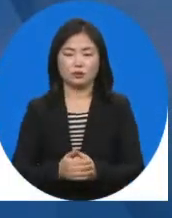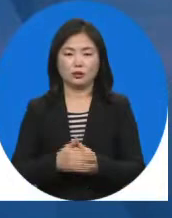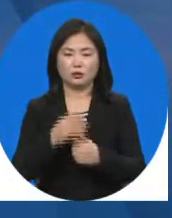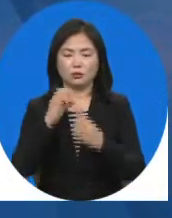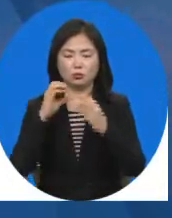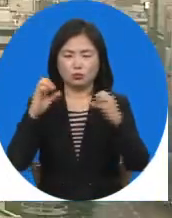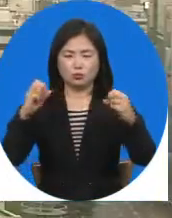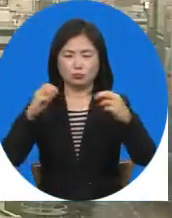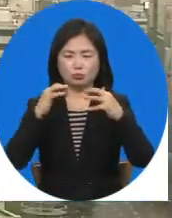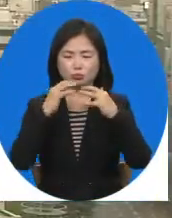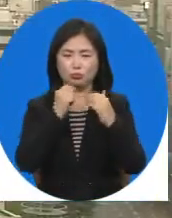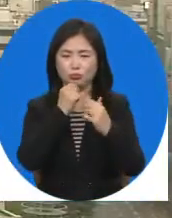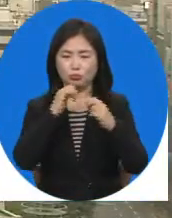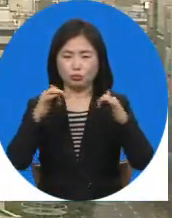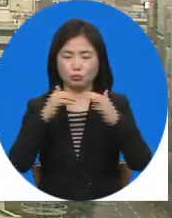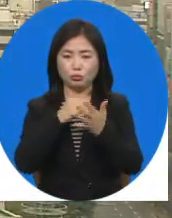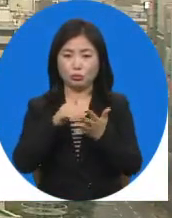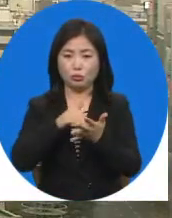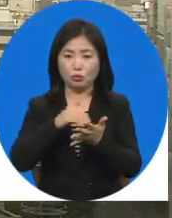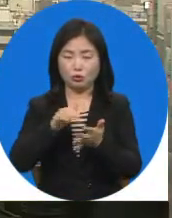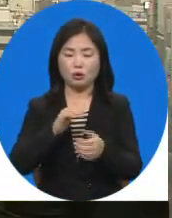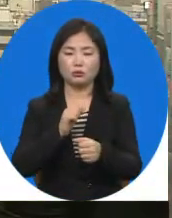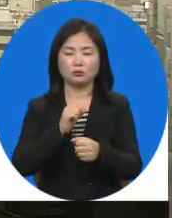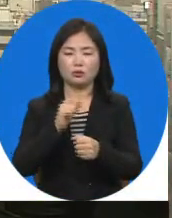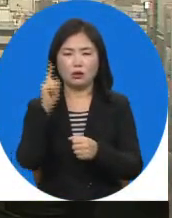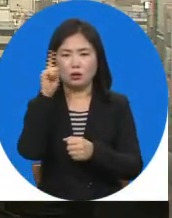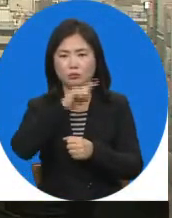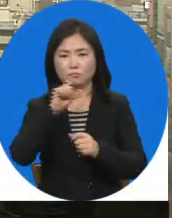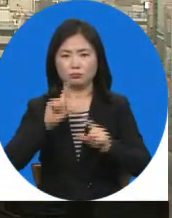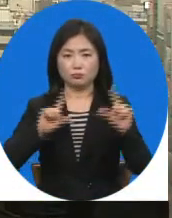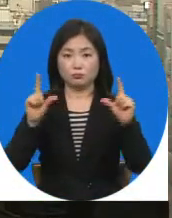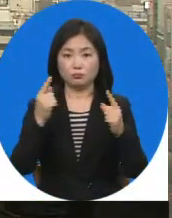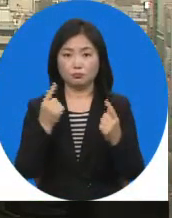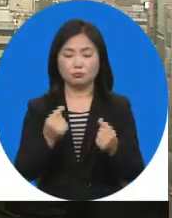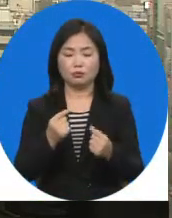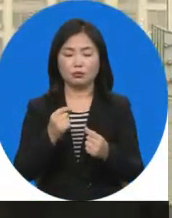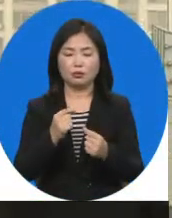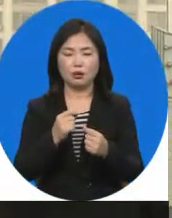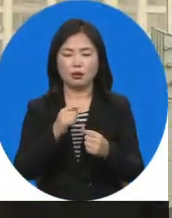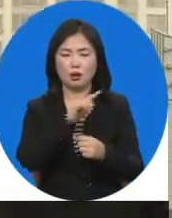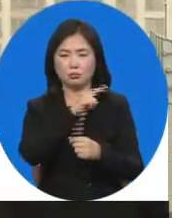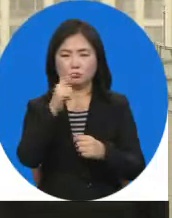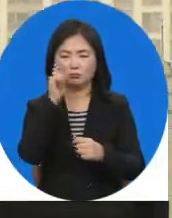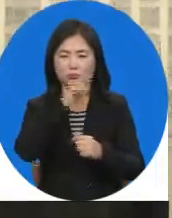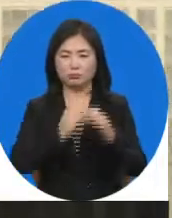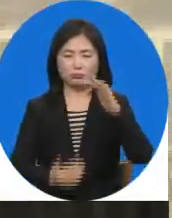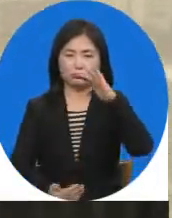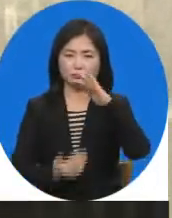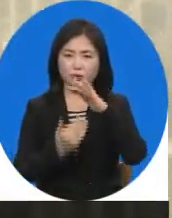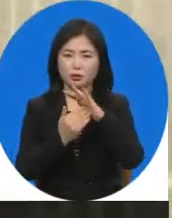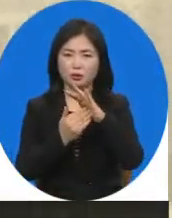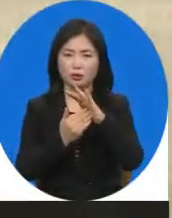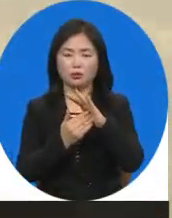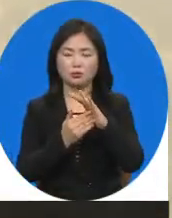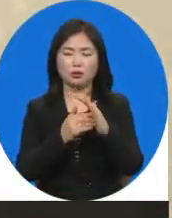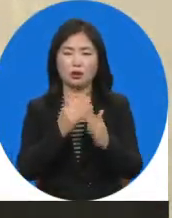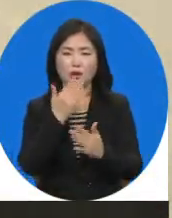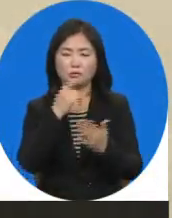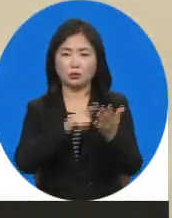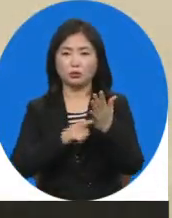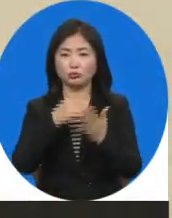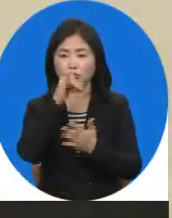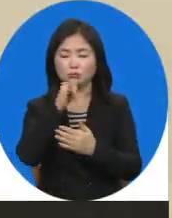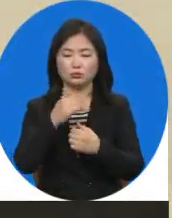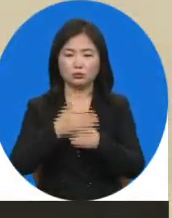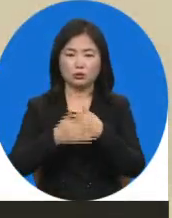미세먼지와 초미세먼지 농도는 현재 나쁨 수술을 보이고 있고 한 때 매우 나쁨 수정까지 나타낼 수 있습니다